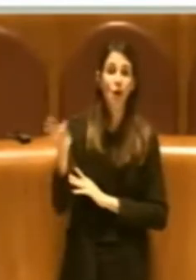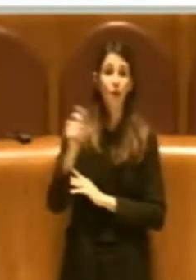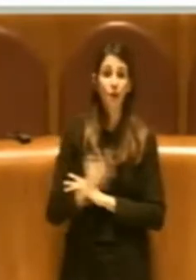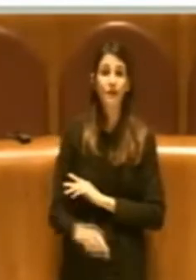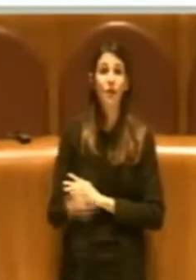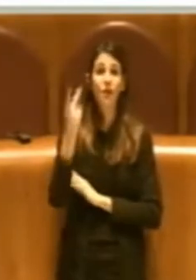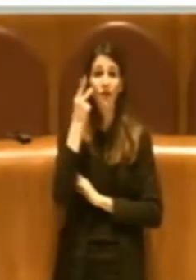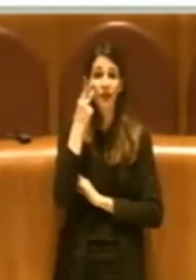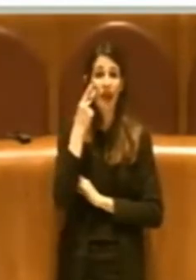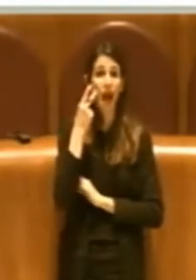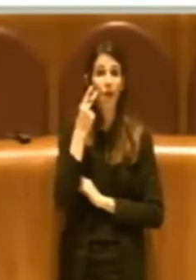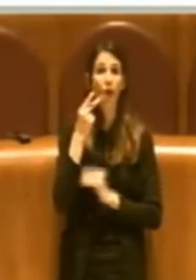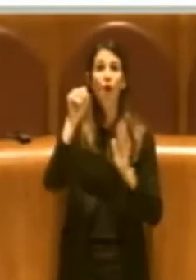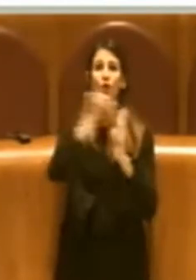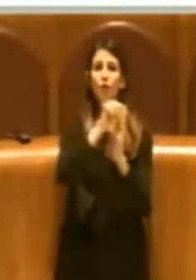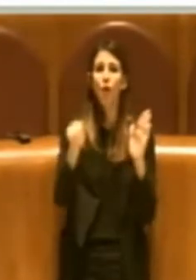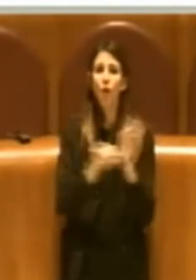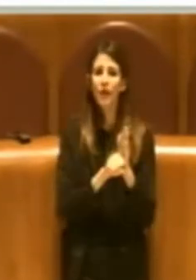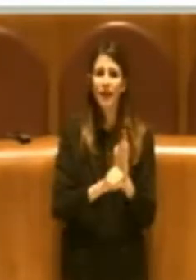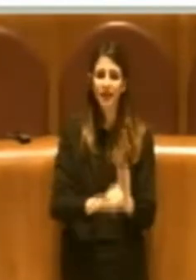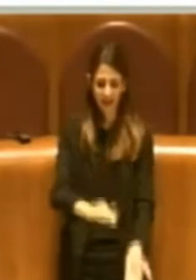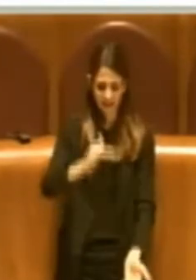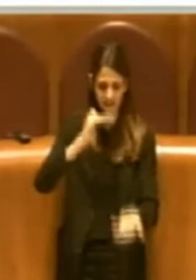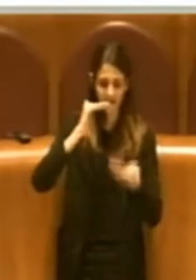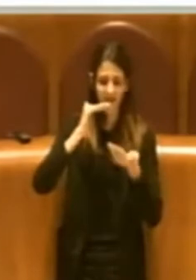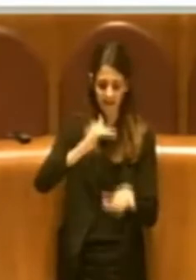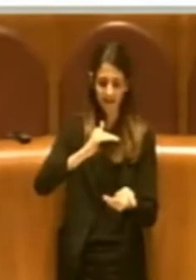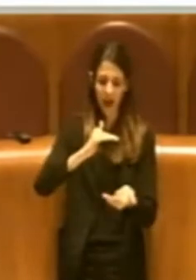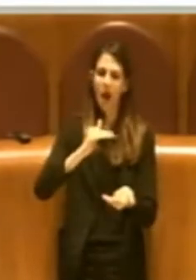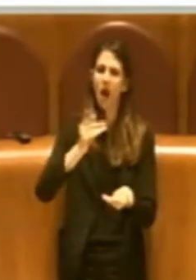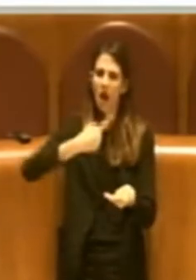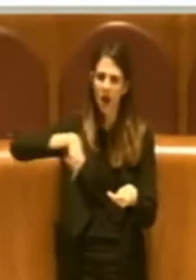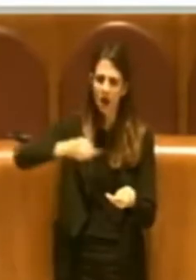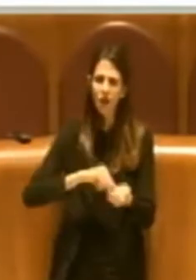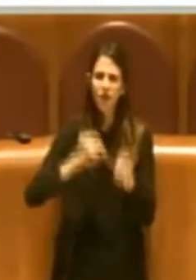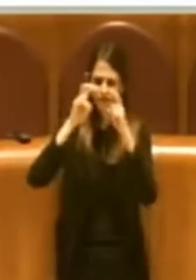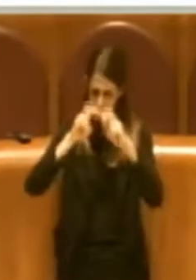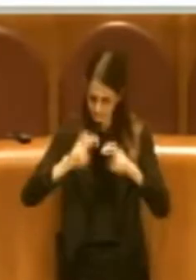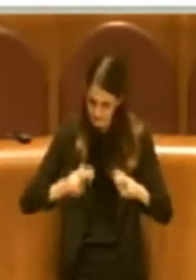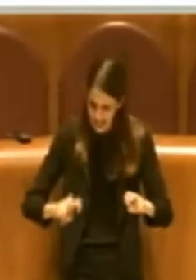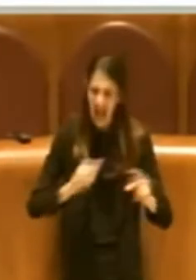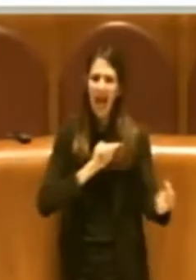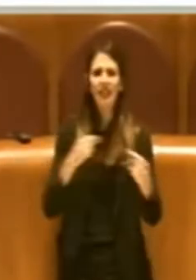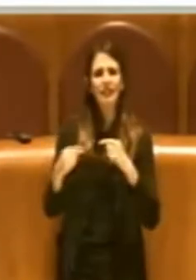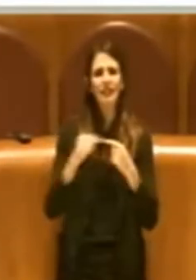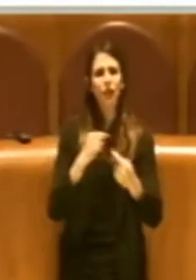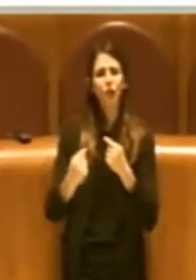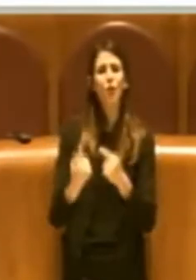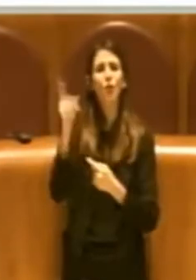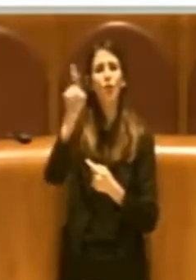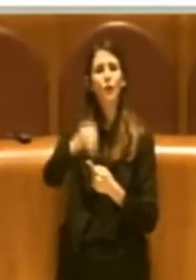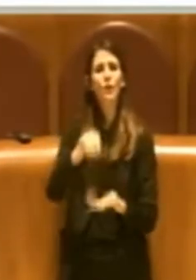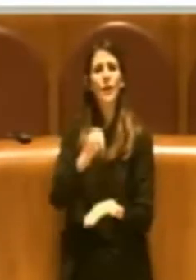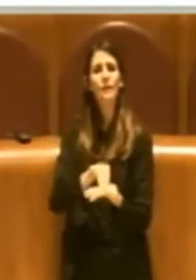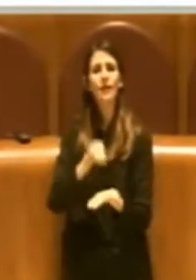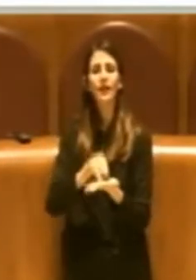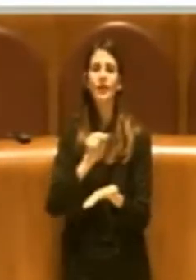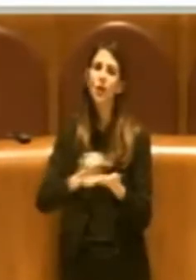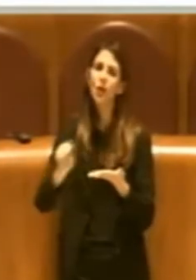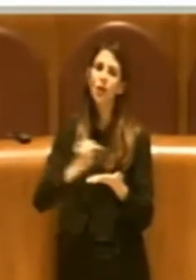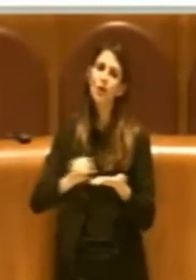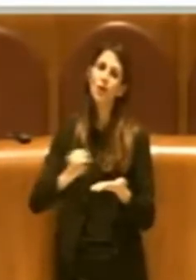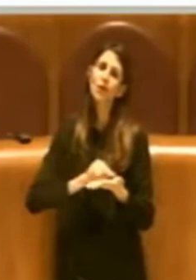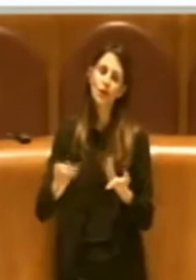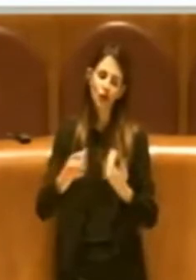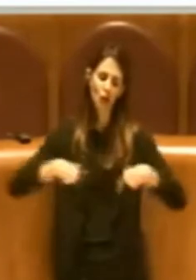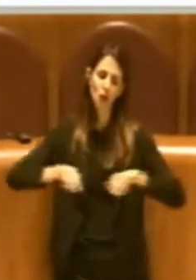che ci sono stati portati in commissione, che abbiamo lungamente discusso anche alla presenza degli uffici, noi pensiamo che ci sia anche